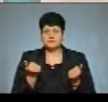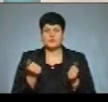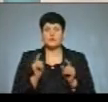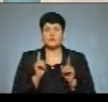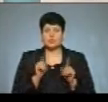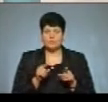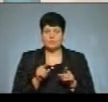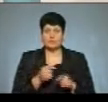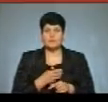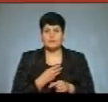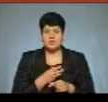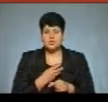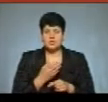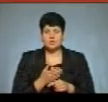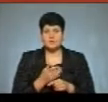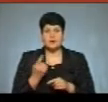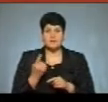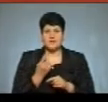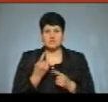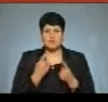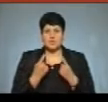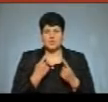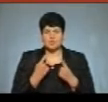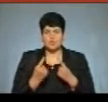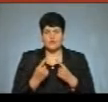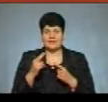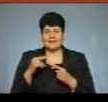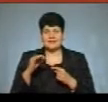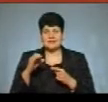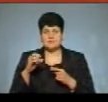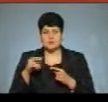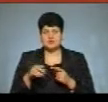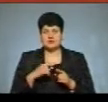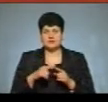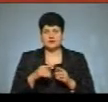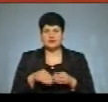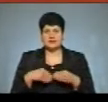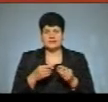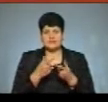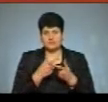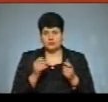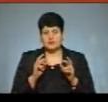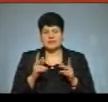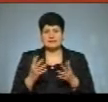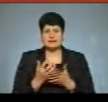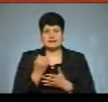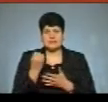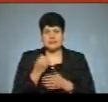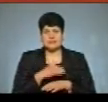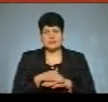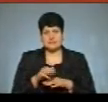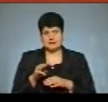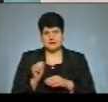Тому бажано як при першій ж розмові з диспетчером якнайбільше дати інформації, як знайти